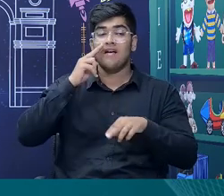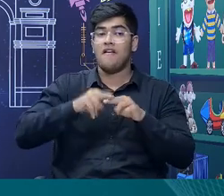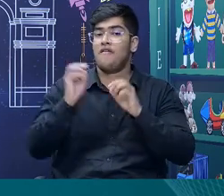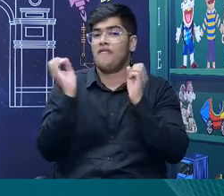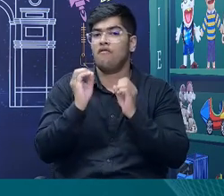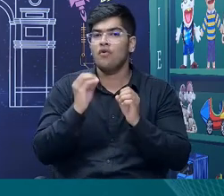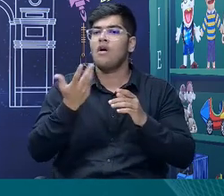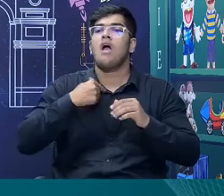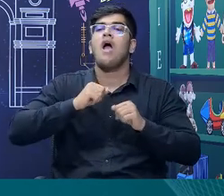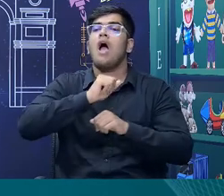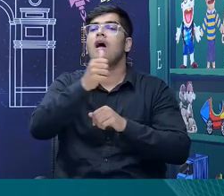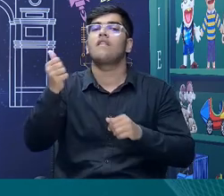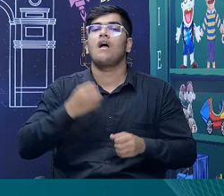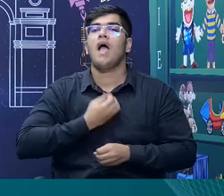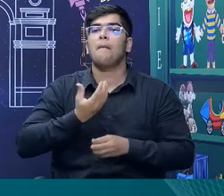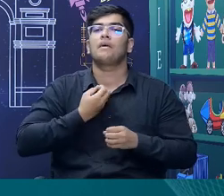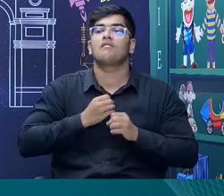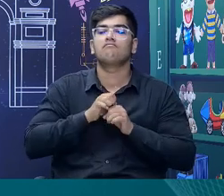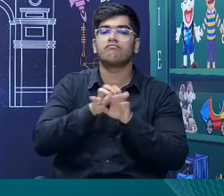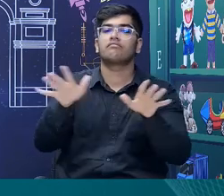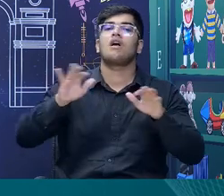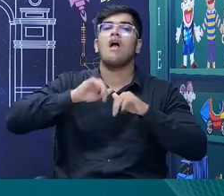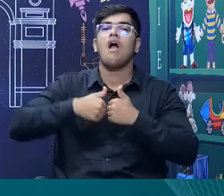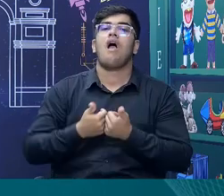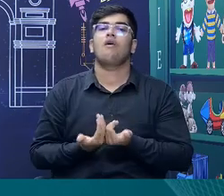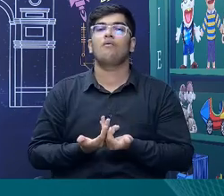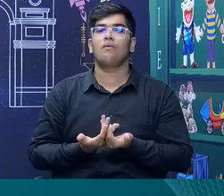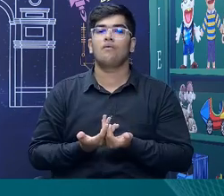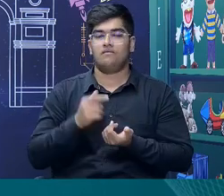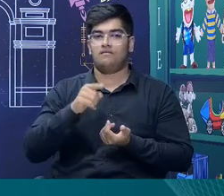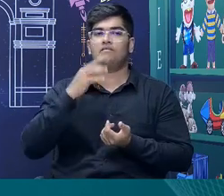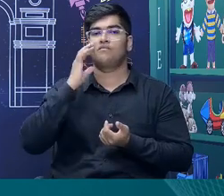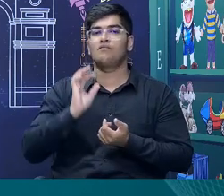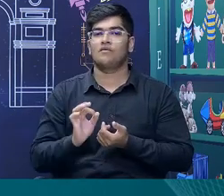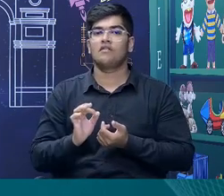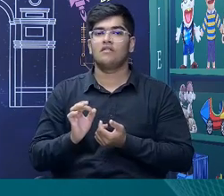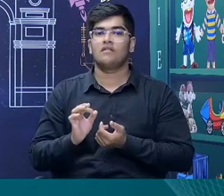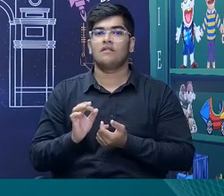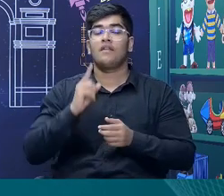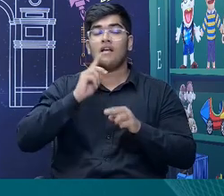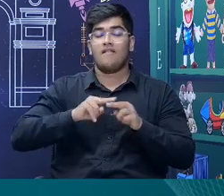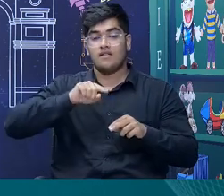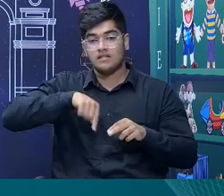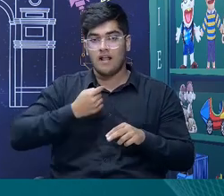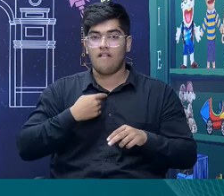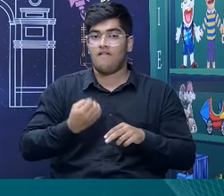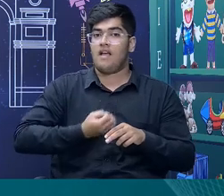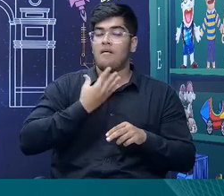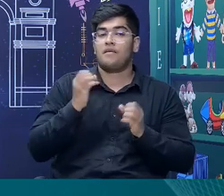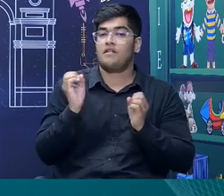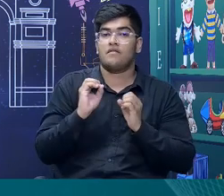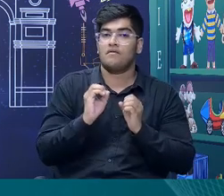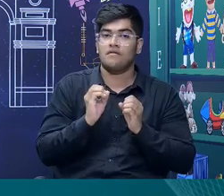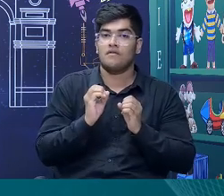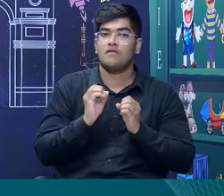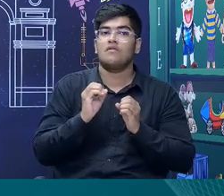हम औरों को नहीं दे पाएंगे तो जब तक हम अपने आप में खुश नहीं है हम काफी